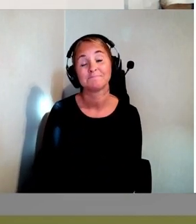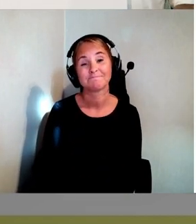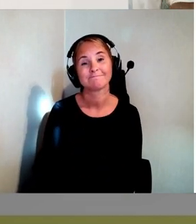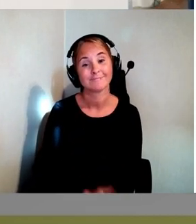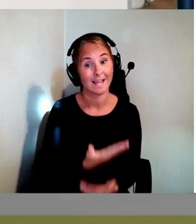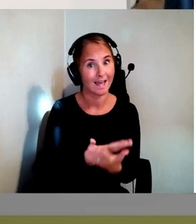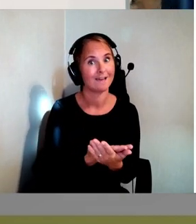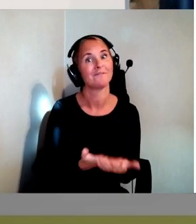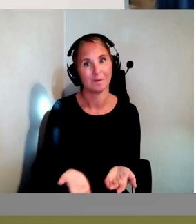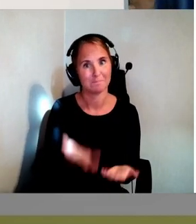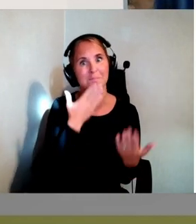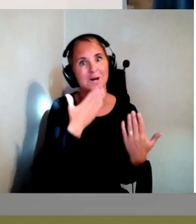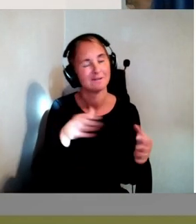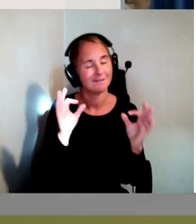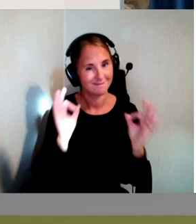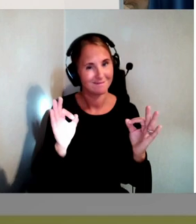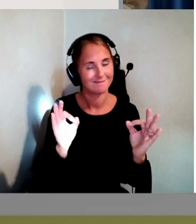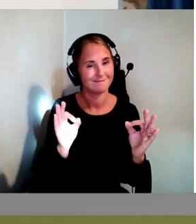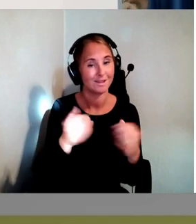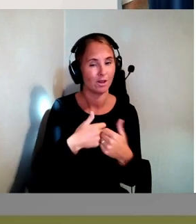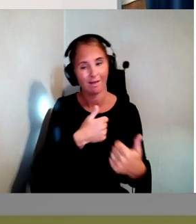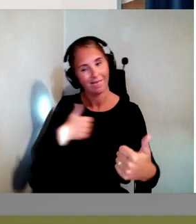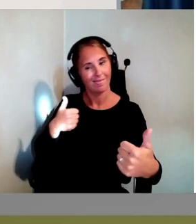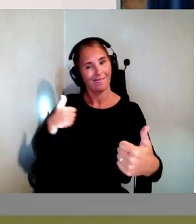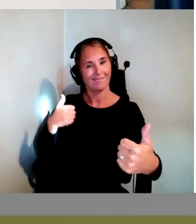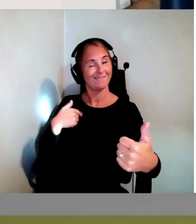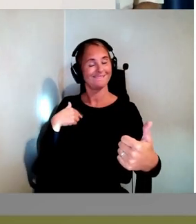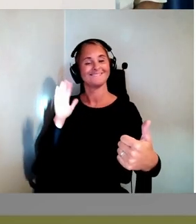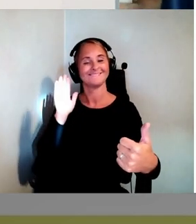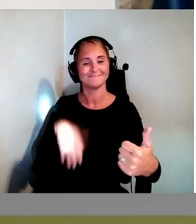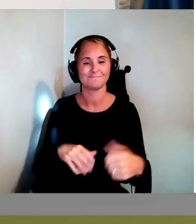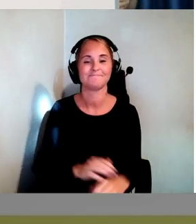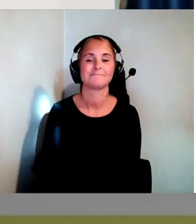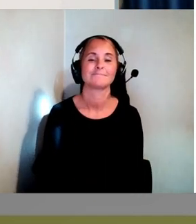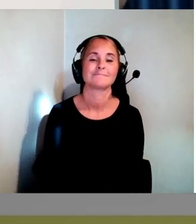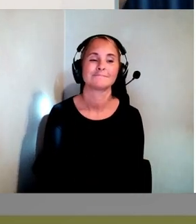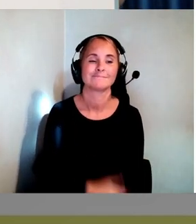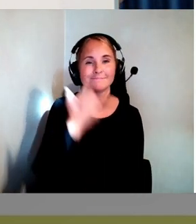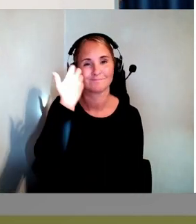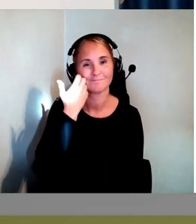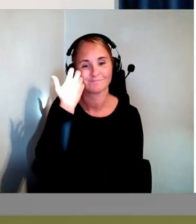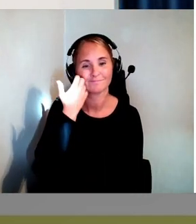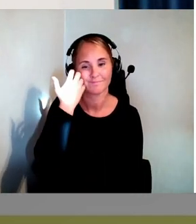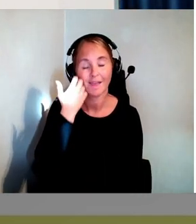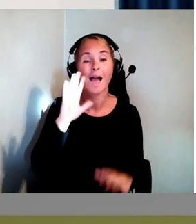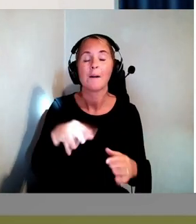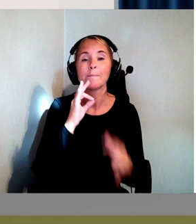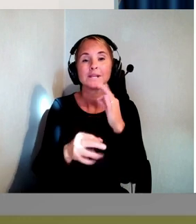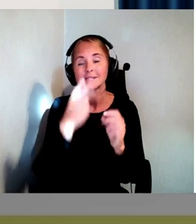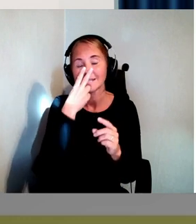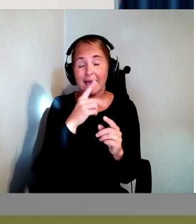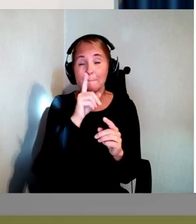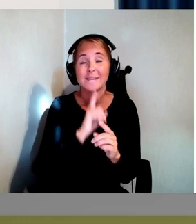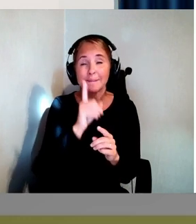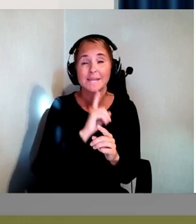dåligt där ligger man i lö liksom eh så ni har precis sett ett mini mini mini